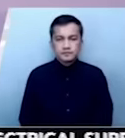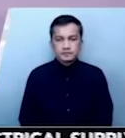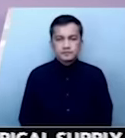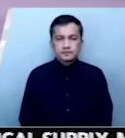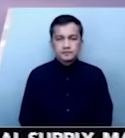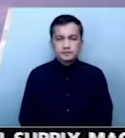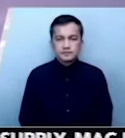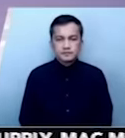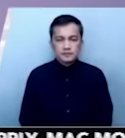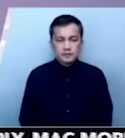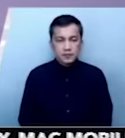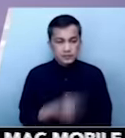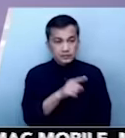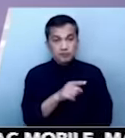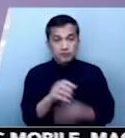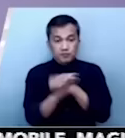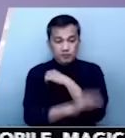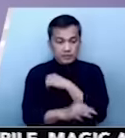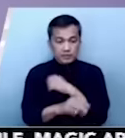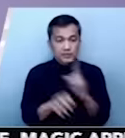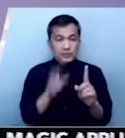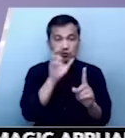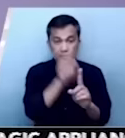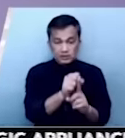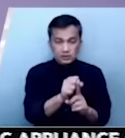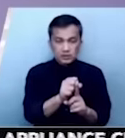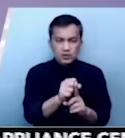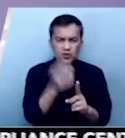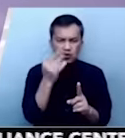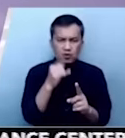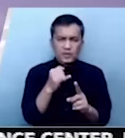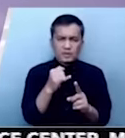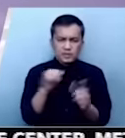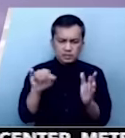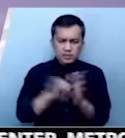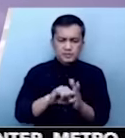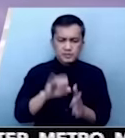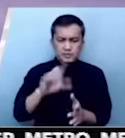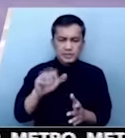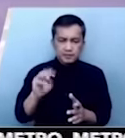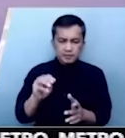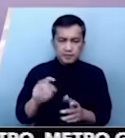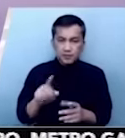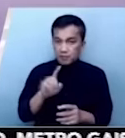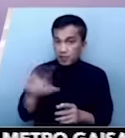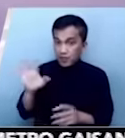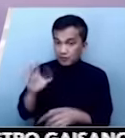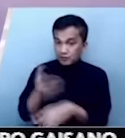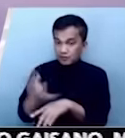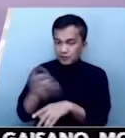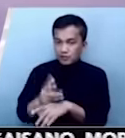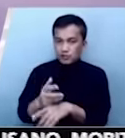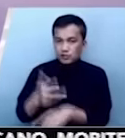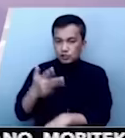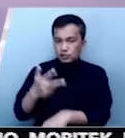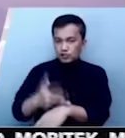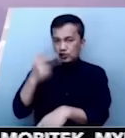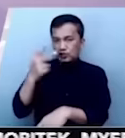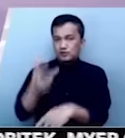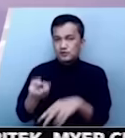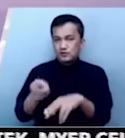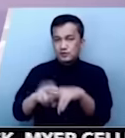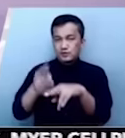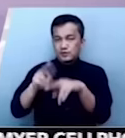Isang dayuhan ang arestado dahil sa umano'y investment scam. Pangako niya sa mga biktima, titriplehin daw ang pera. Pero ang